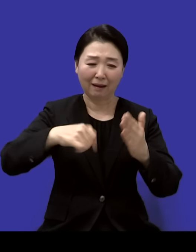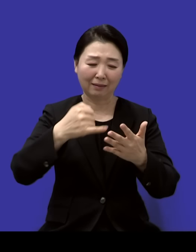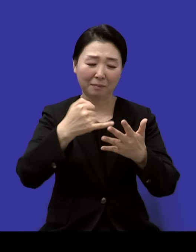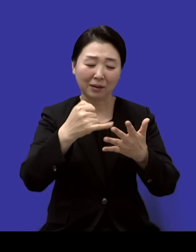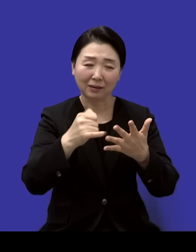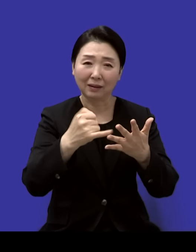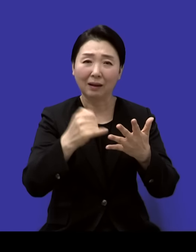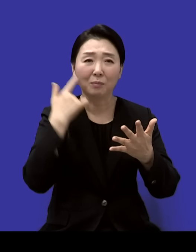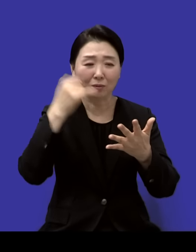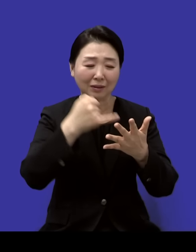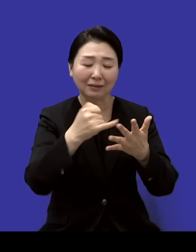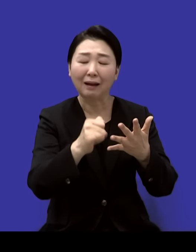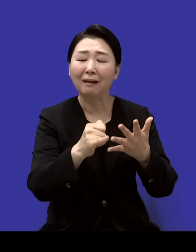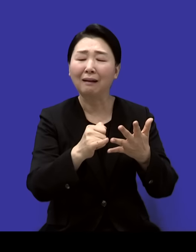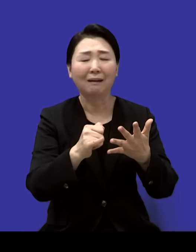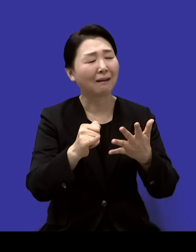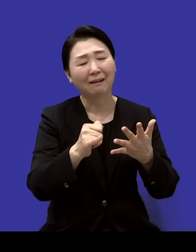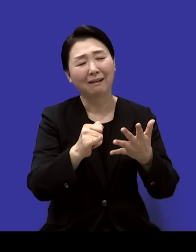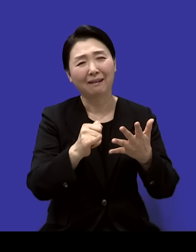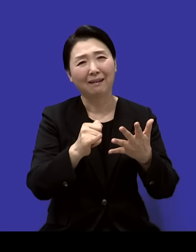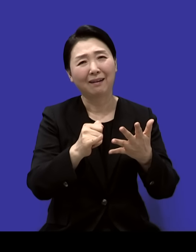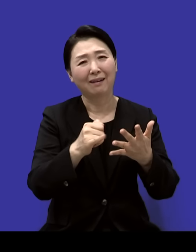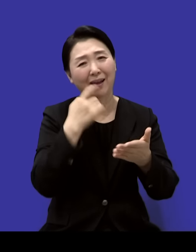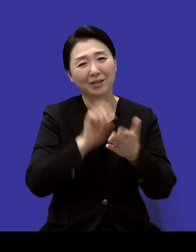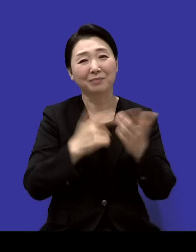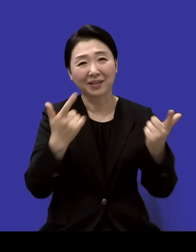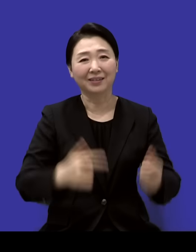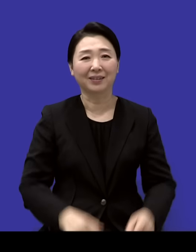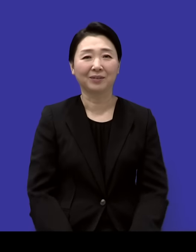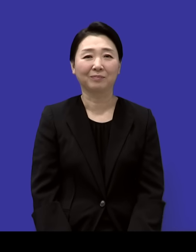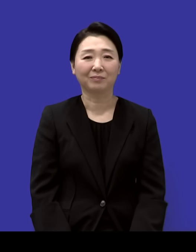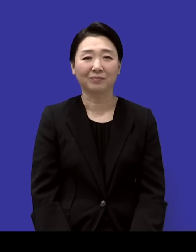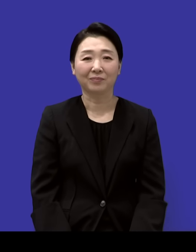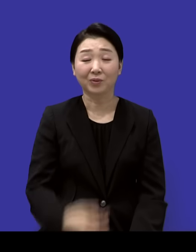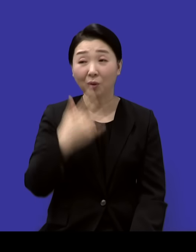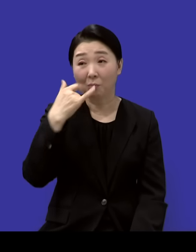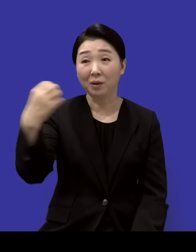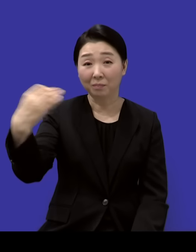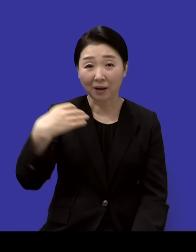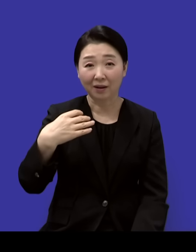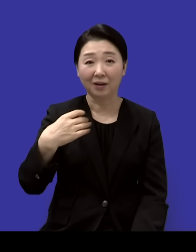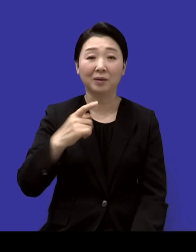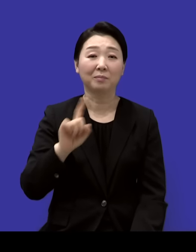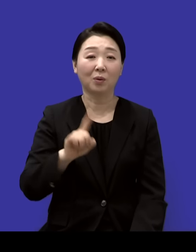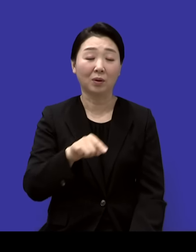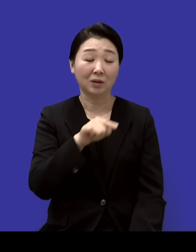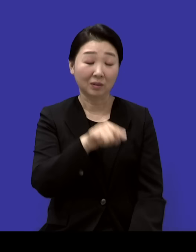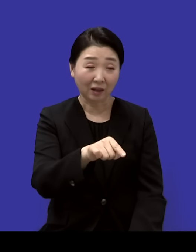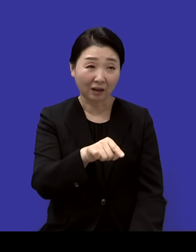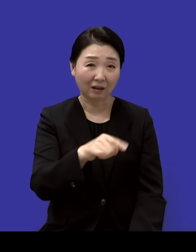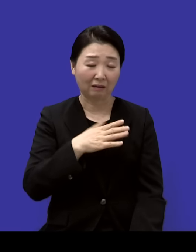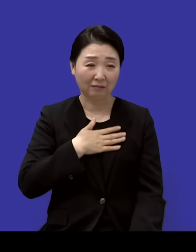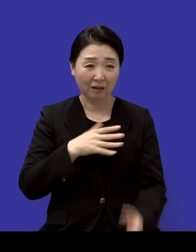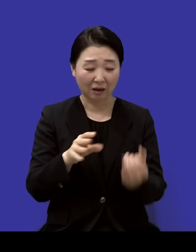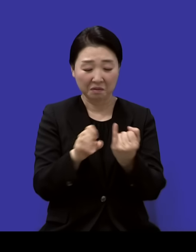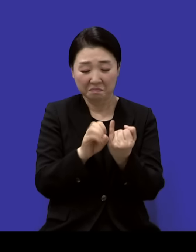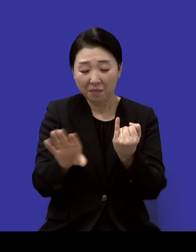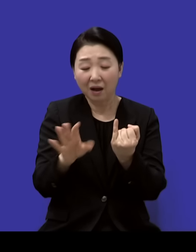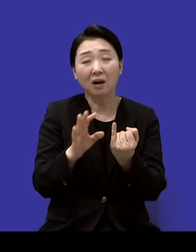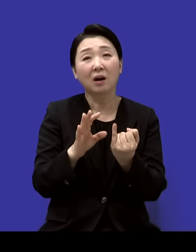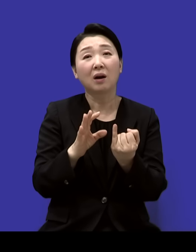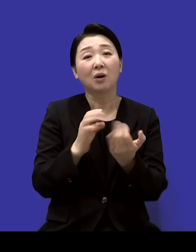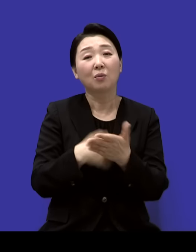이런 탄생이었잖아요. 실제로 이제 저희 엄마도 저한테 그런 얘기를 하신 적이 있어요. 내가 너를 지우려고 아이고. 너를